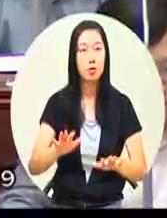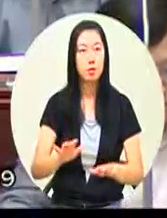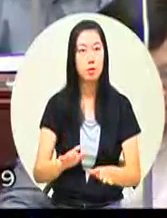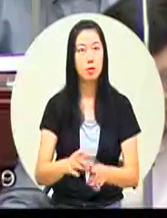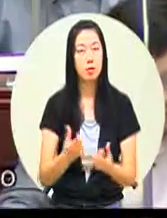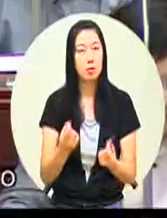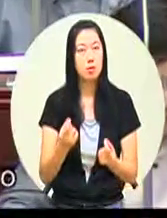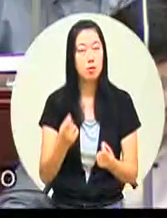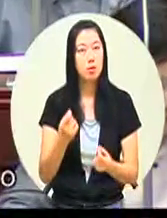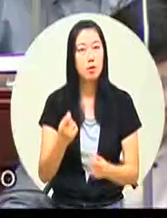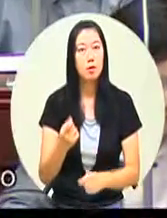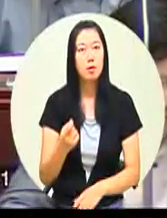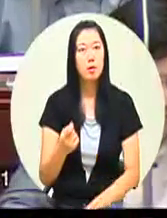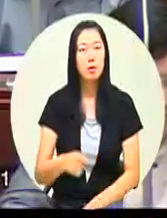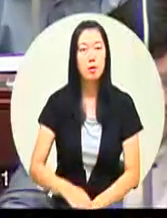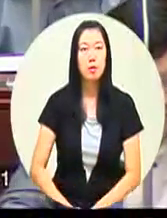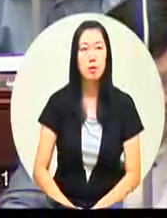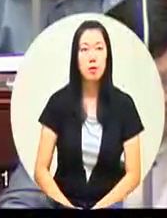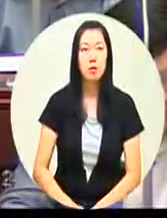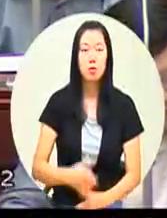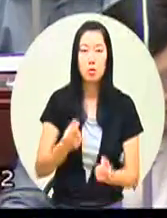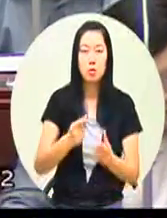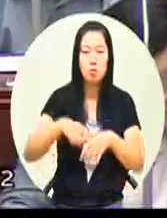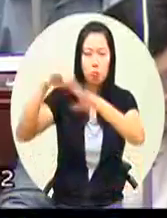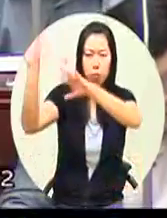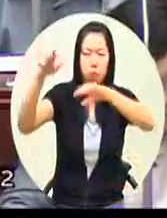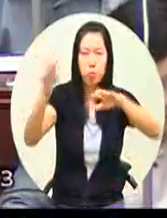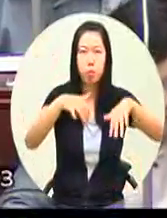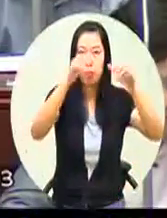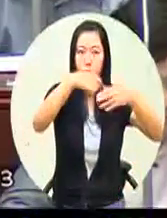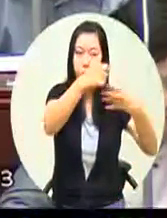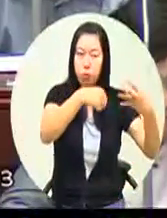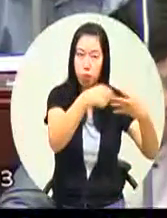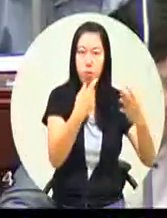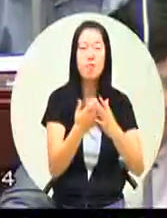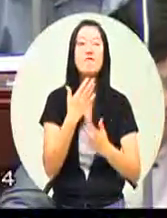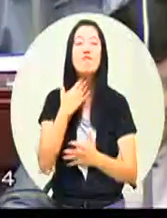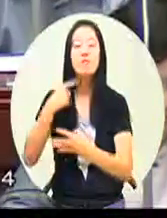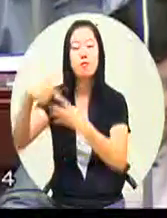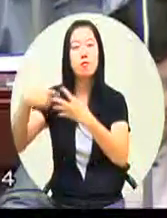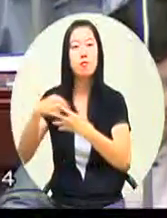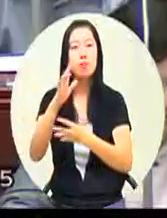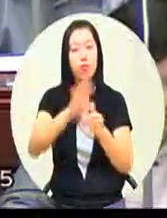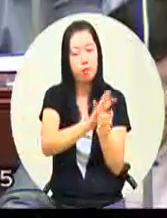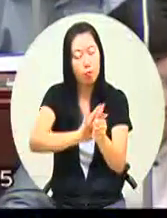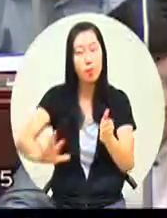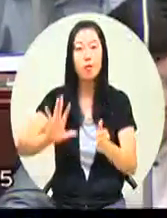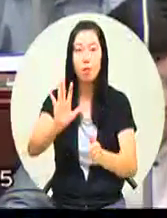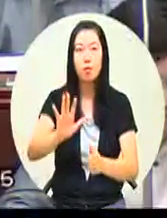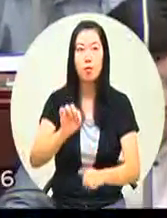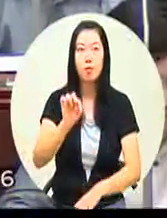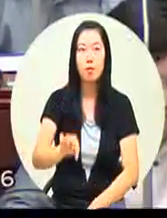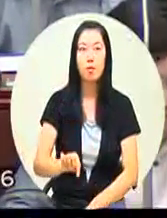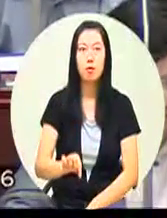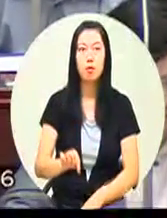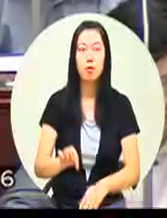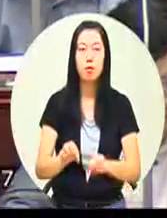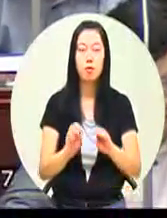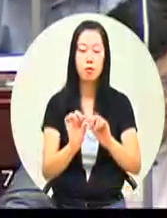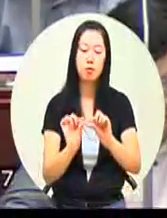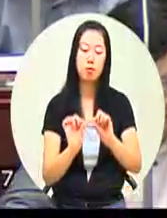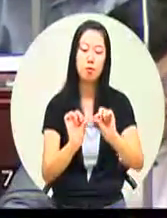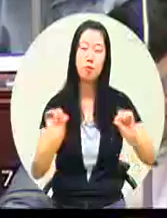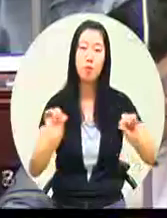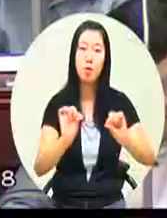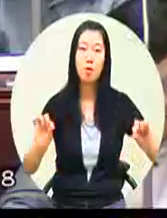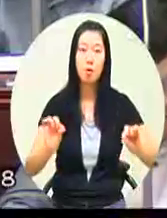是会受到丰水期跟枯水期的影响哈。那丰水期的时候，事实上浮流水的，因为它是属于比较浅层的一个水